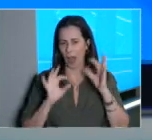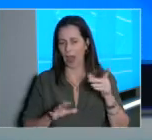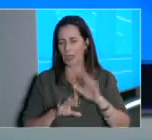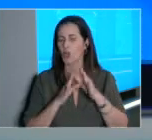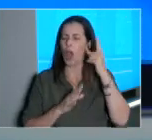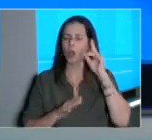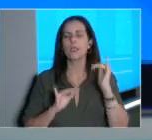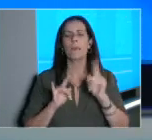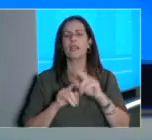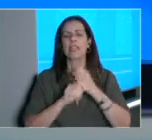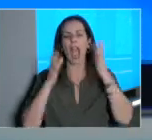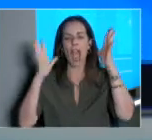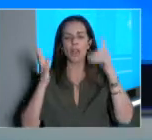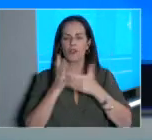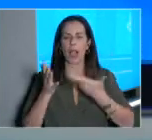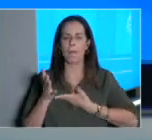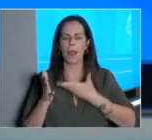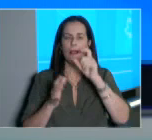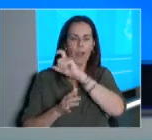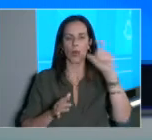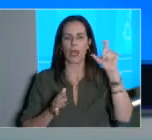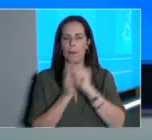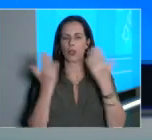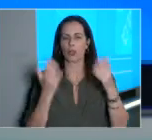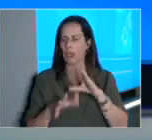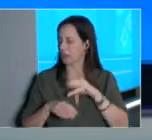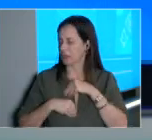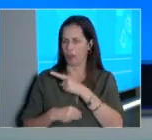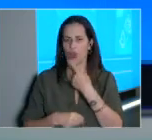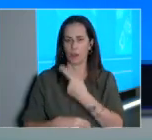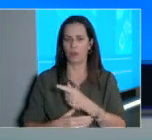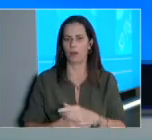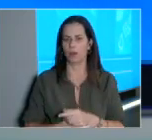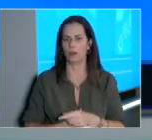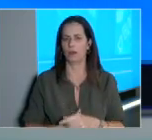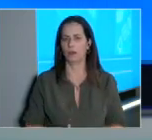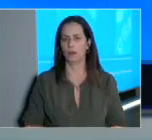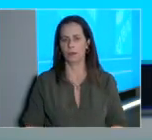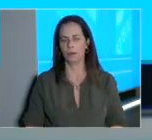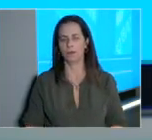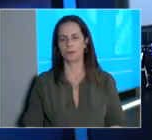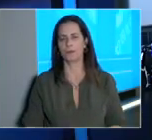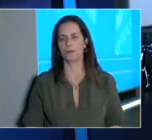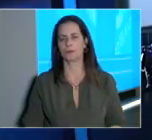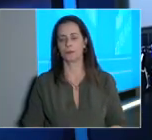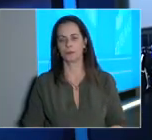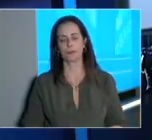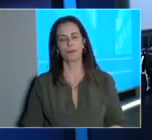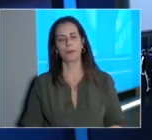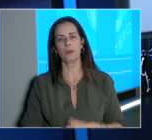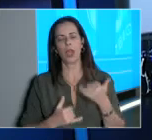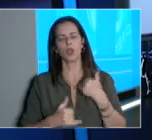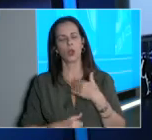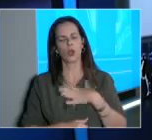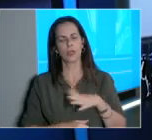כל הרעיון הוא מי יעשה את הכותרת ופחות במות. אני מסכימה לחלוטין עם שי שהדיון הוא במקום אחר. כן, טוב, אני רוצה לקיים פה איזה